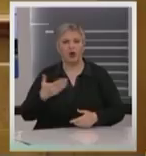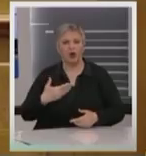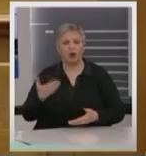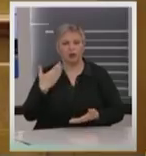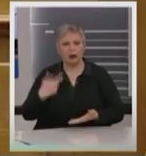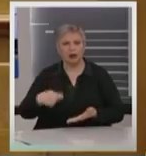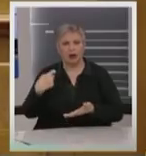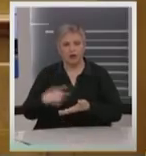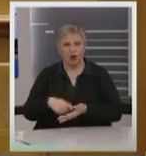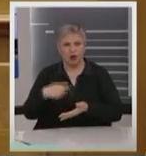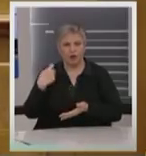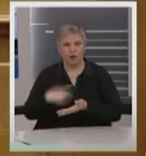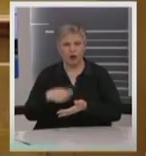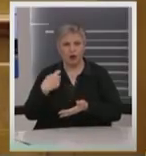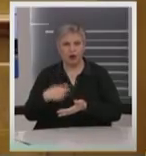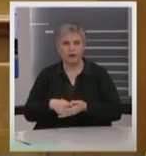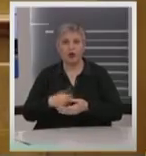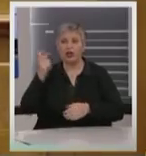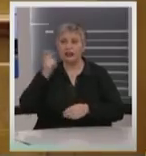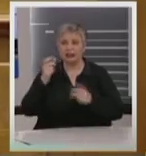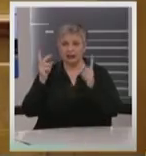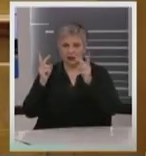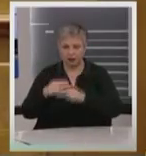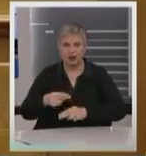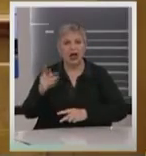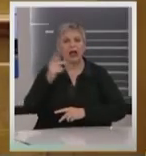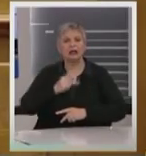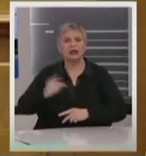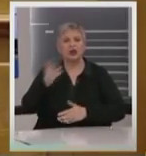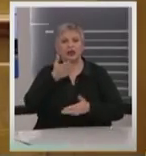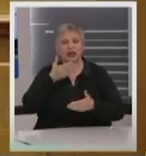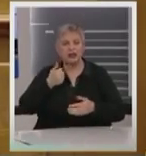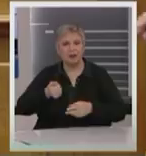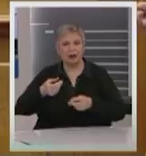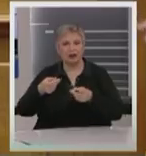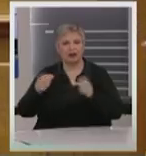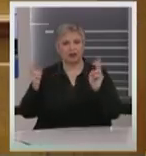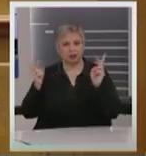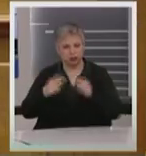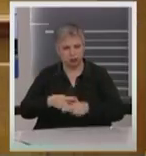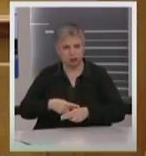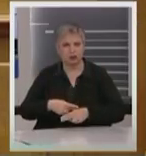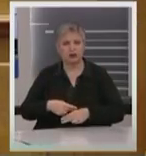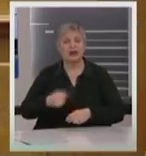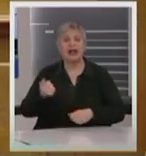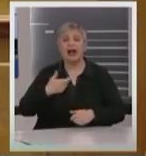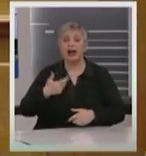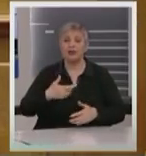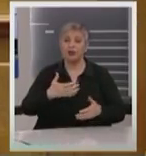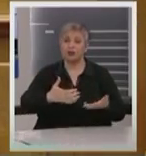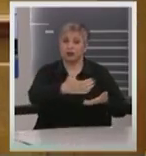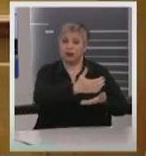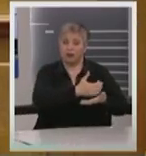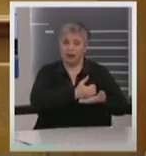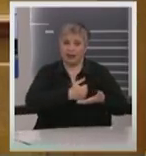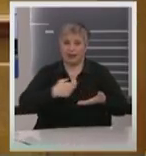Πετσοκόβετε συντάξεις. Μειώνετε κοινωνικές δαπάνες. Μοιράζετε επιδόματα αφού τα έχετε υφαρπάξει από